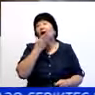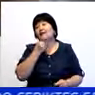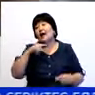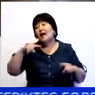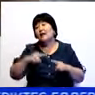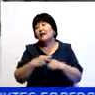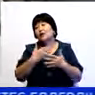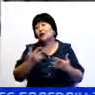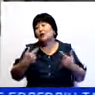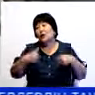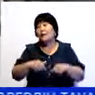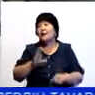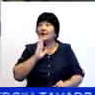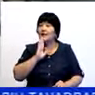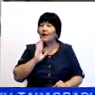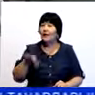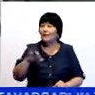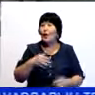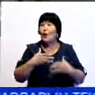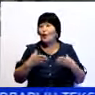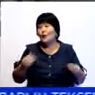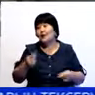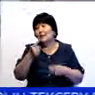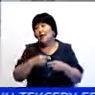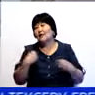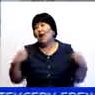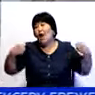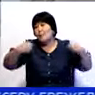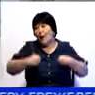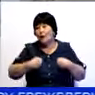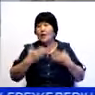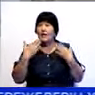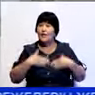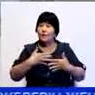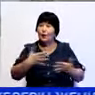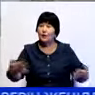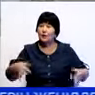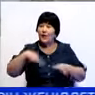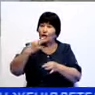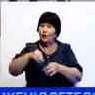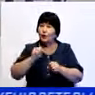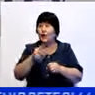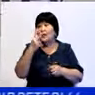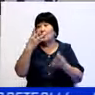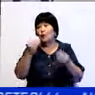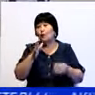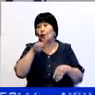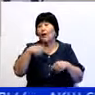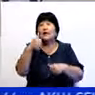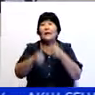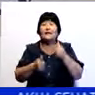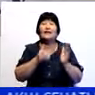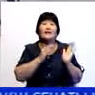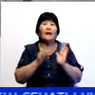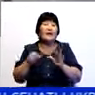технологиясы атты бөлімде бұрымдық қыздарға көктемгі жартылай пальто киім үлгісін тігу ұсынылды. 2 күн уақыт берілген сайыс